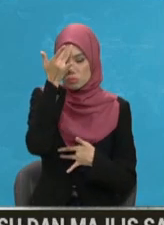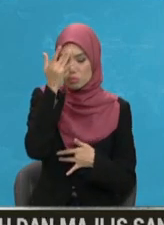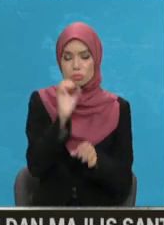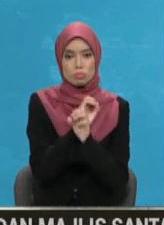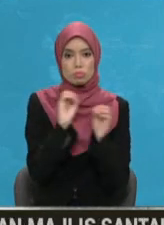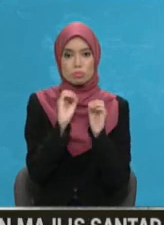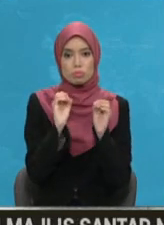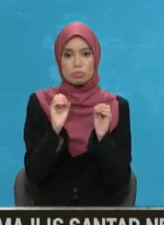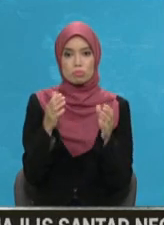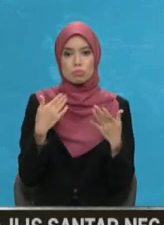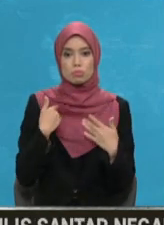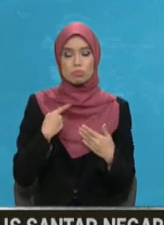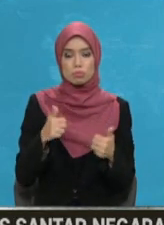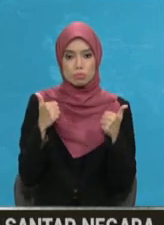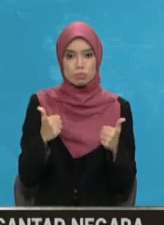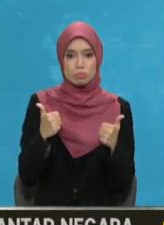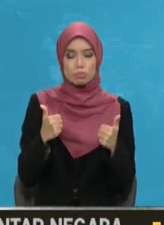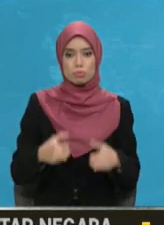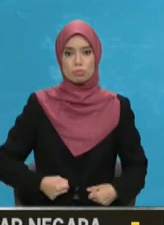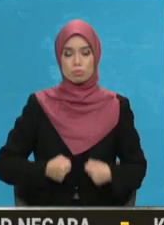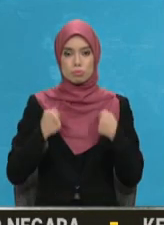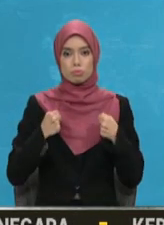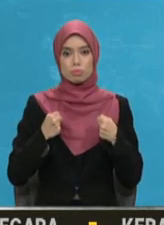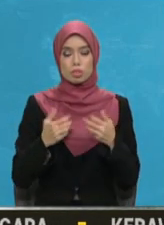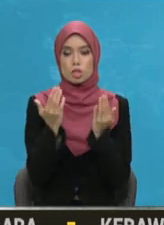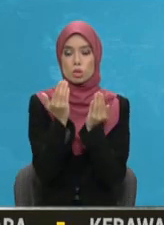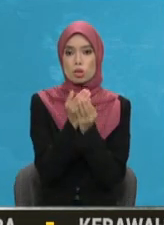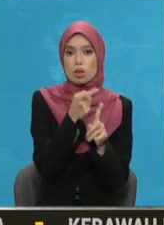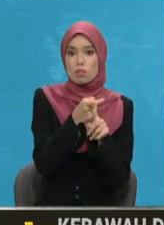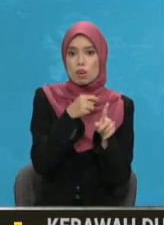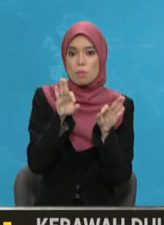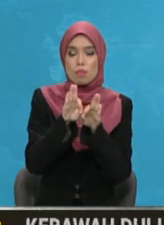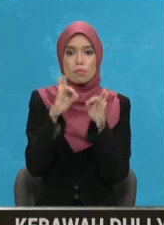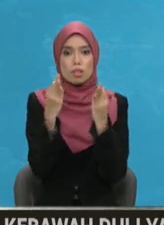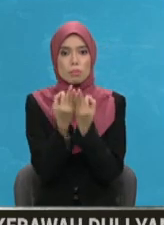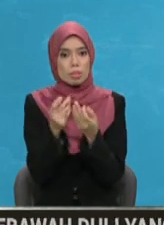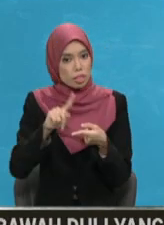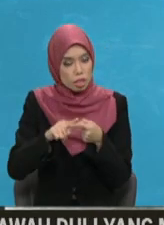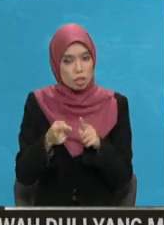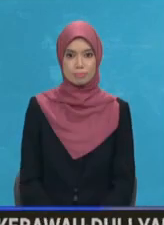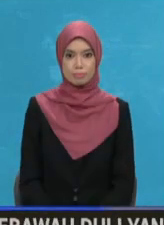daripada ibu bapak keluarga teman-teman dan semuanya